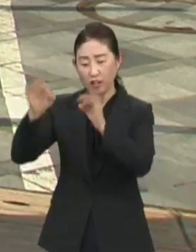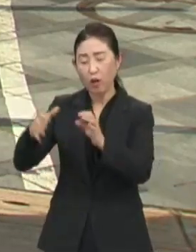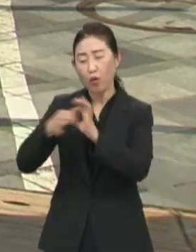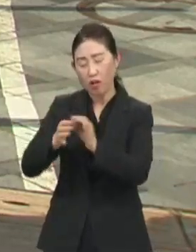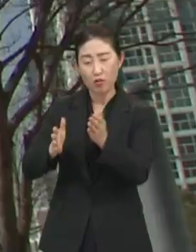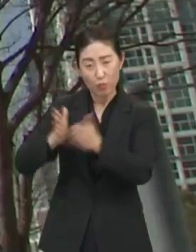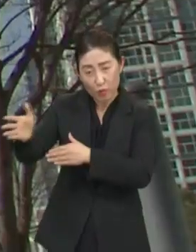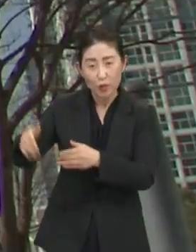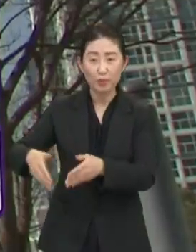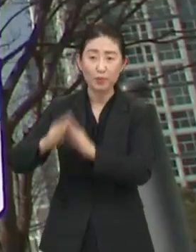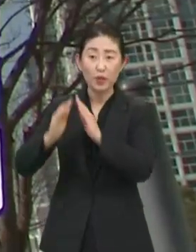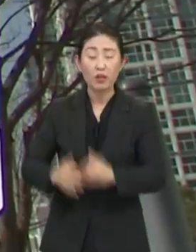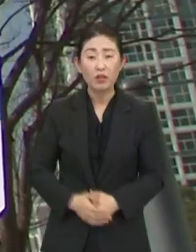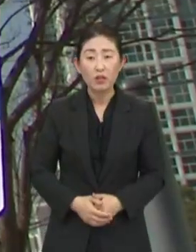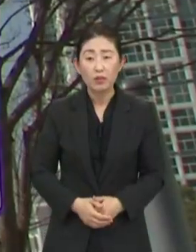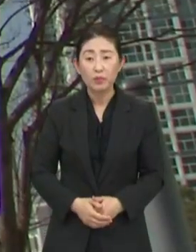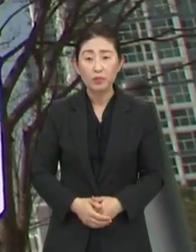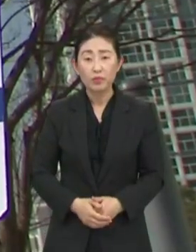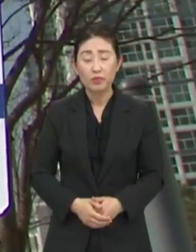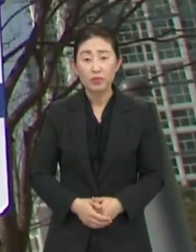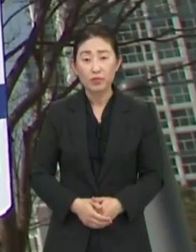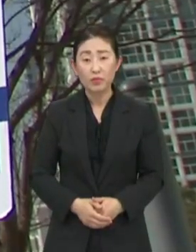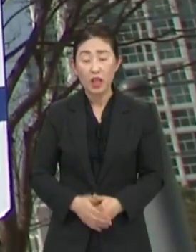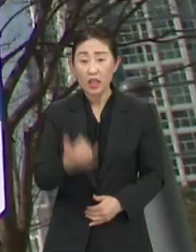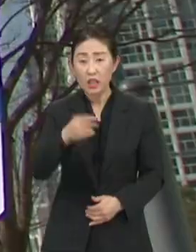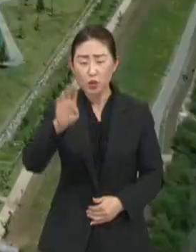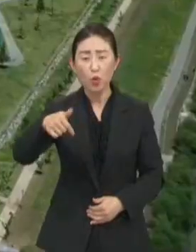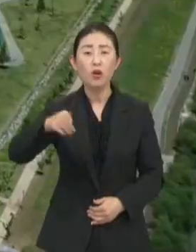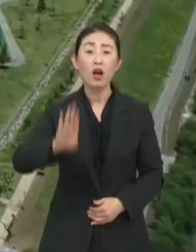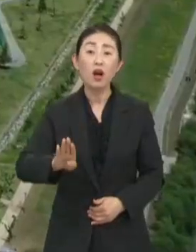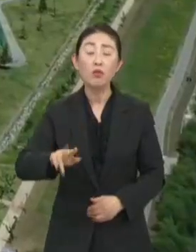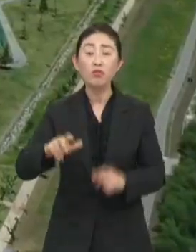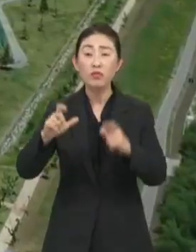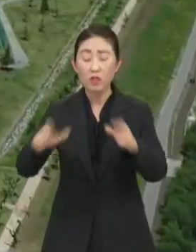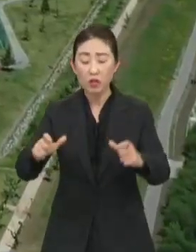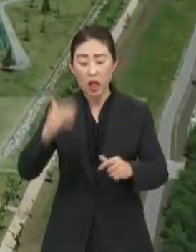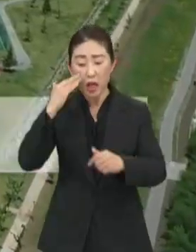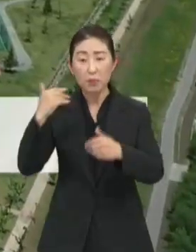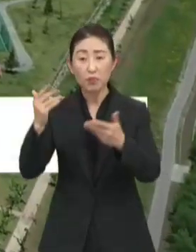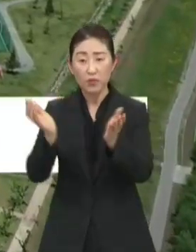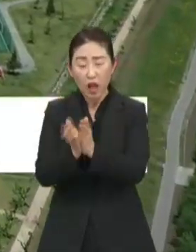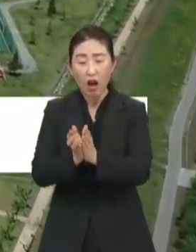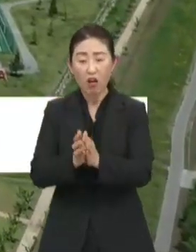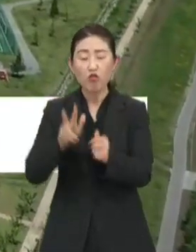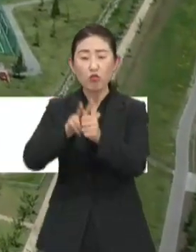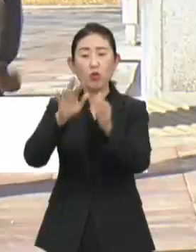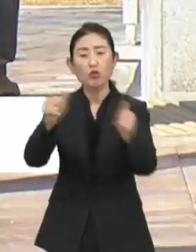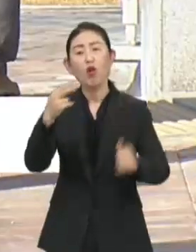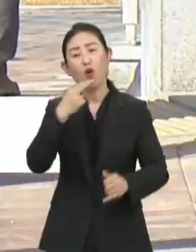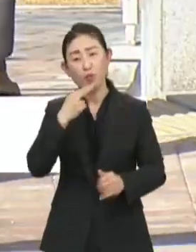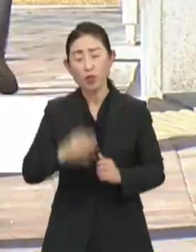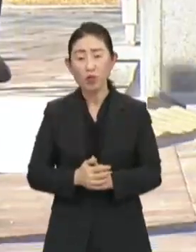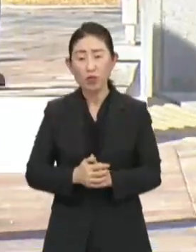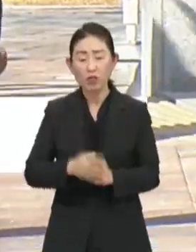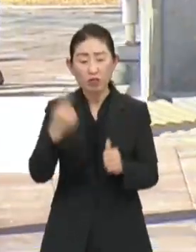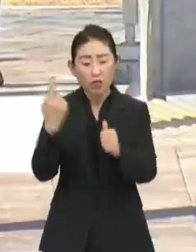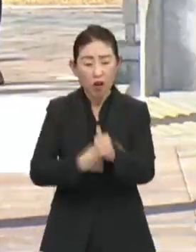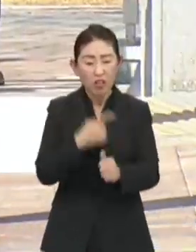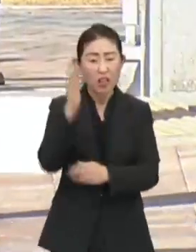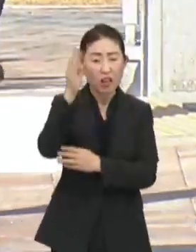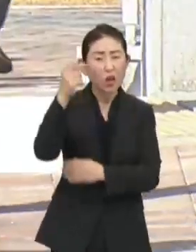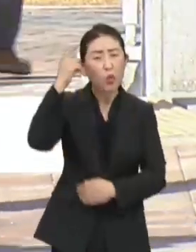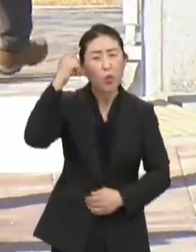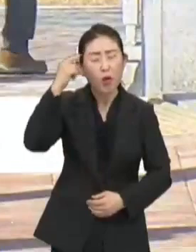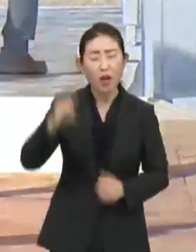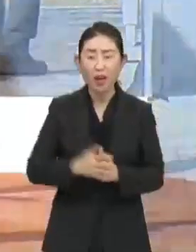취소로 민주당 표심 흡수가 최대 변수가 된 세종갑 등 세종 두 개 선거구는 물론 넓게는 충청권 표심을 노린